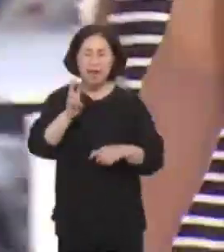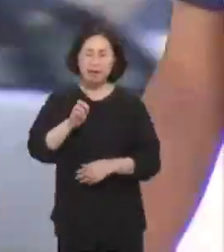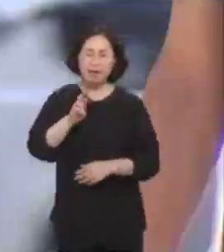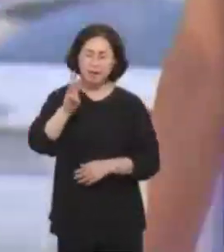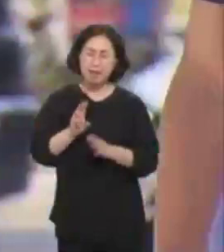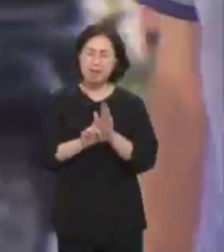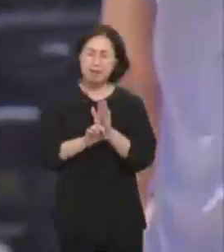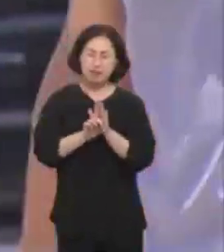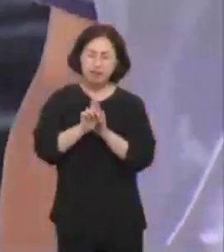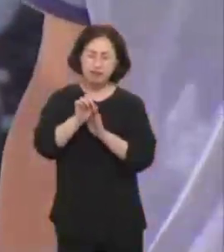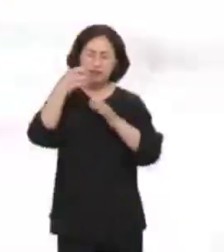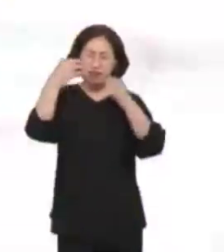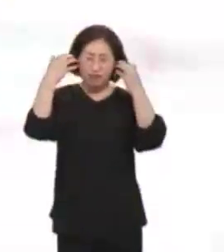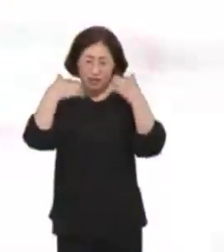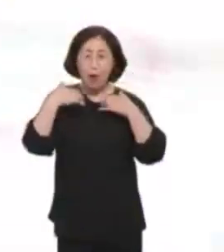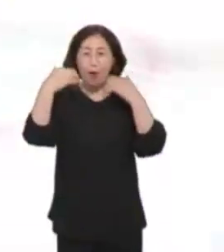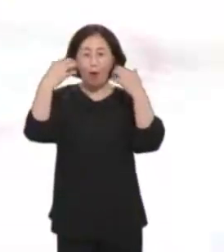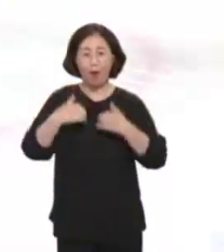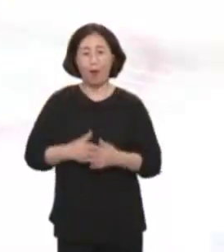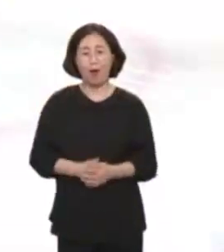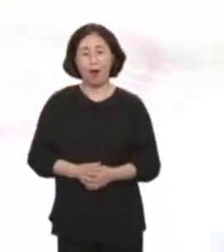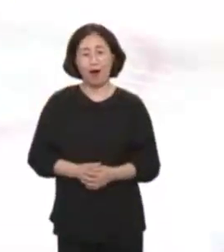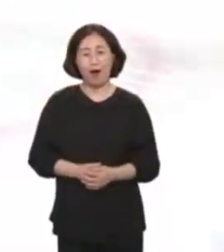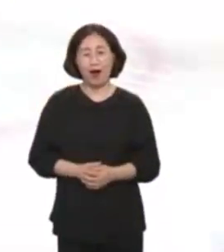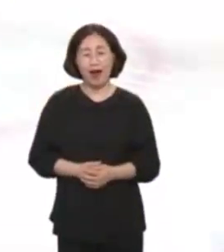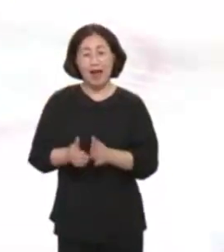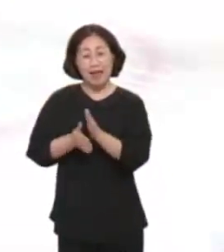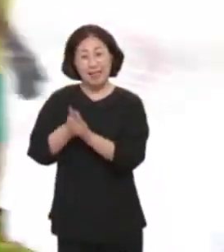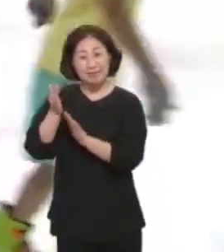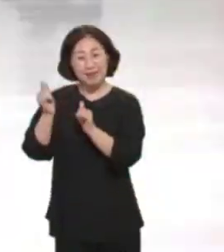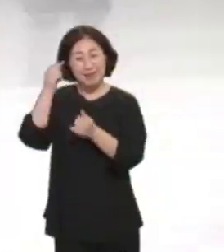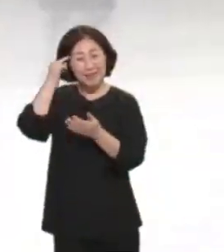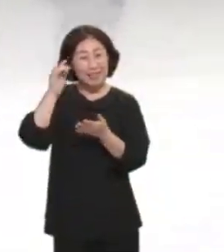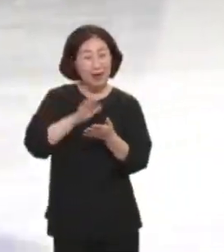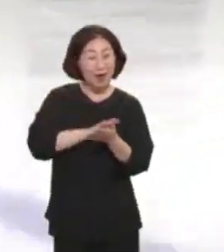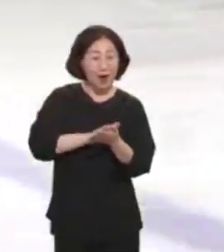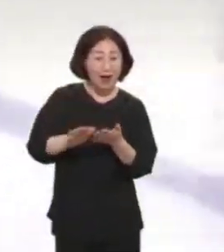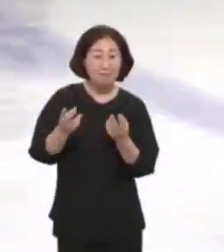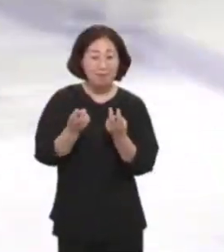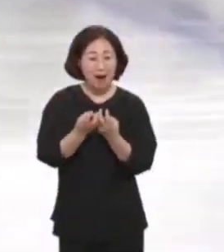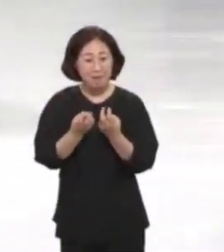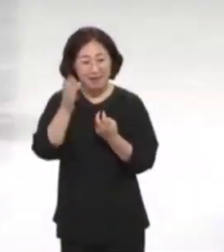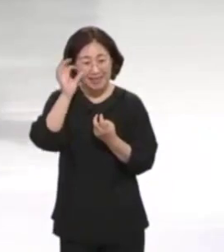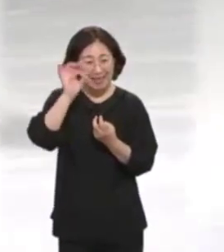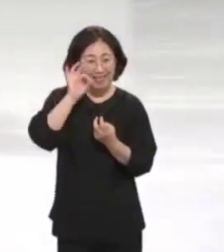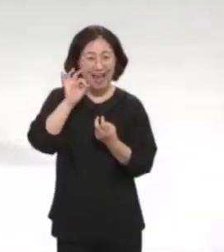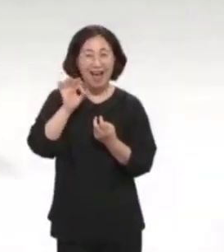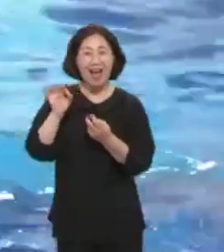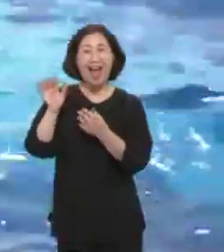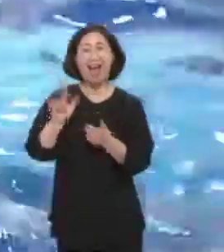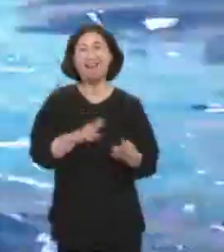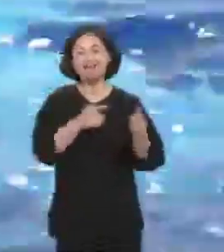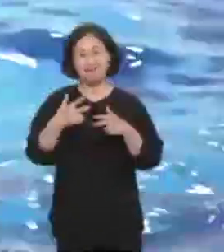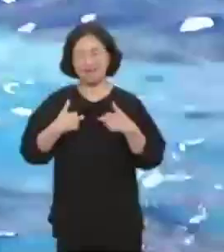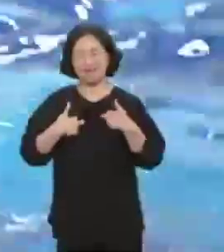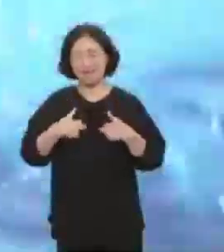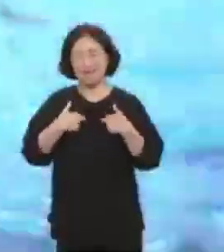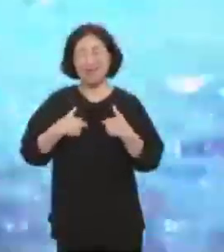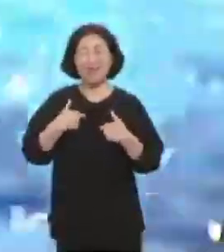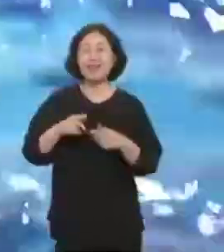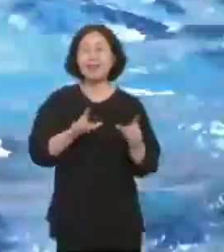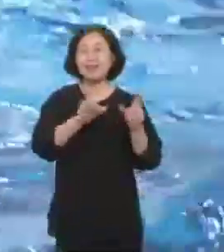33도 가까운 더운 날씨를 보인 가운데 시민들은 저마다의 방법으로 더위를 극복하며 휴일을 만끽했습니다.